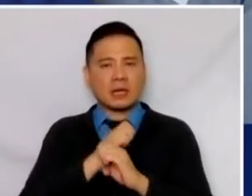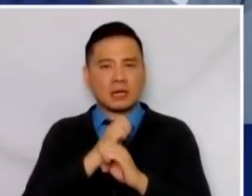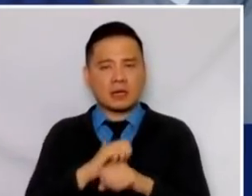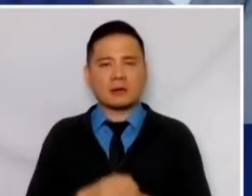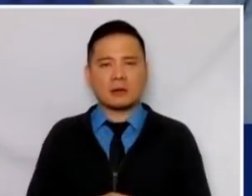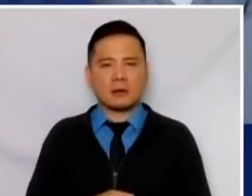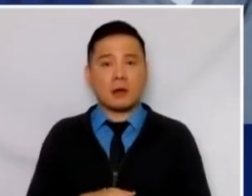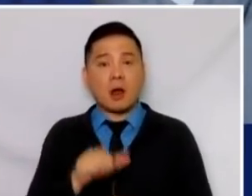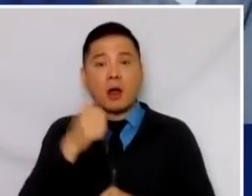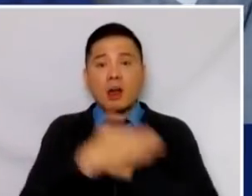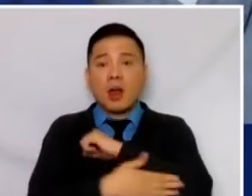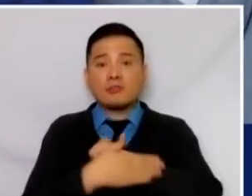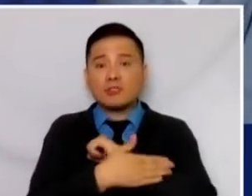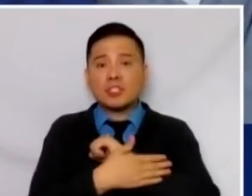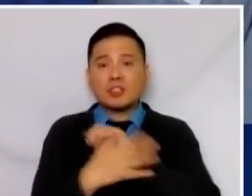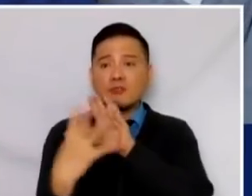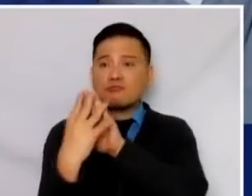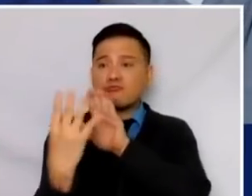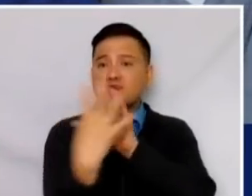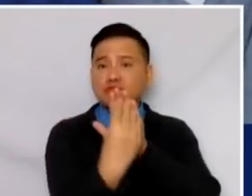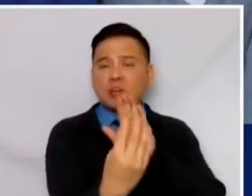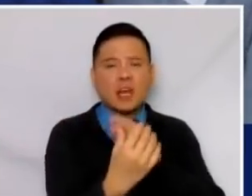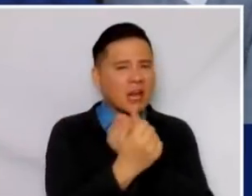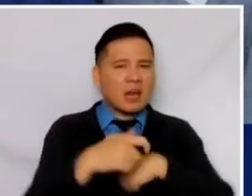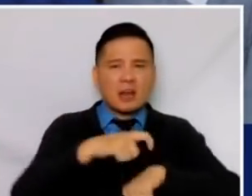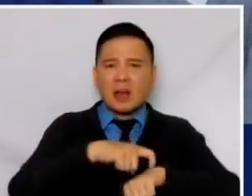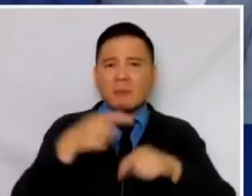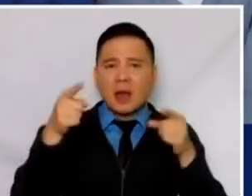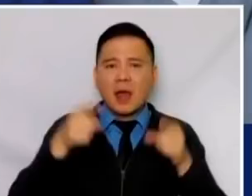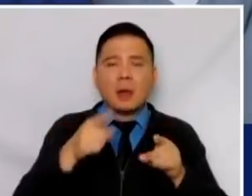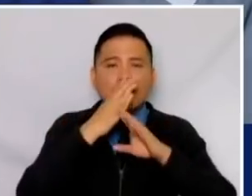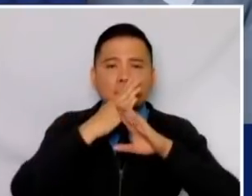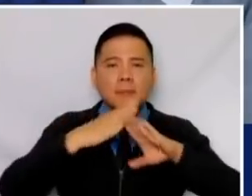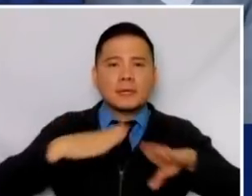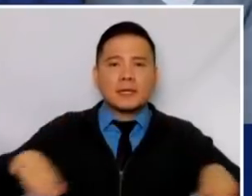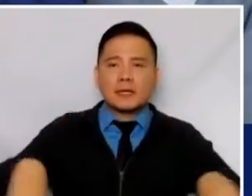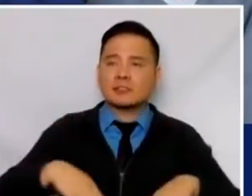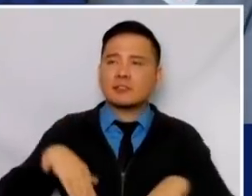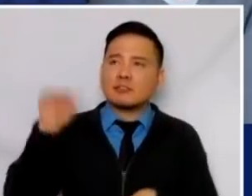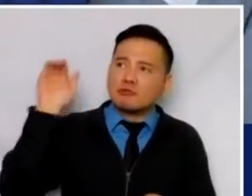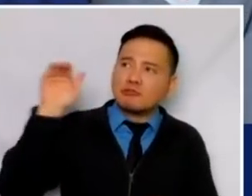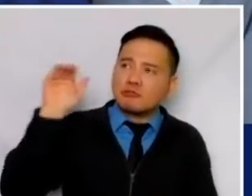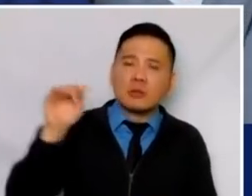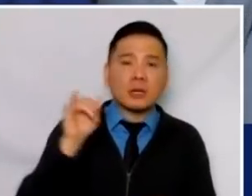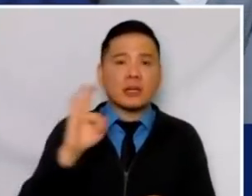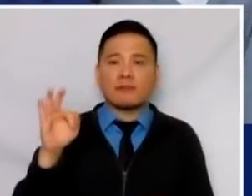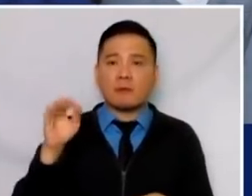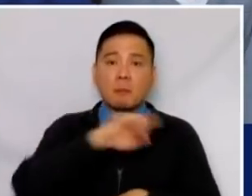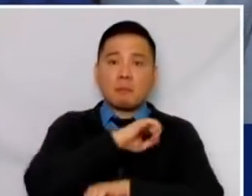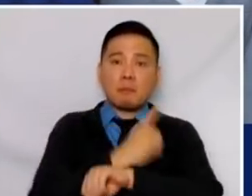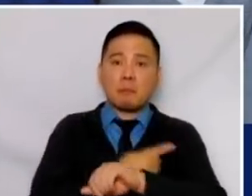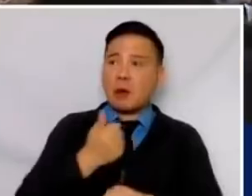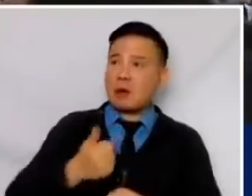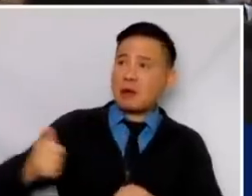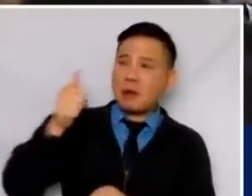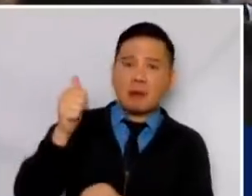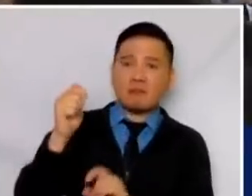anytime pwedeng mangyari kapag ang kapangyarihang ibinigay sa isang tao ay inabuso